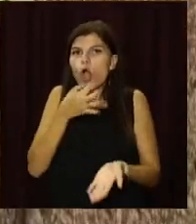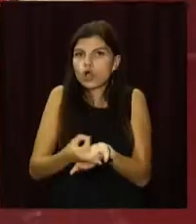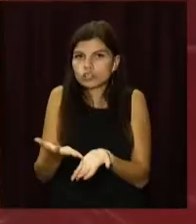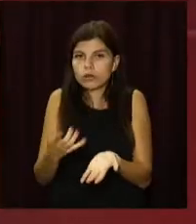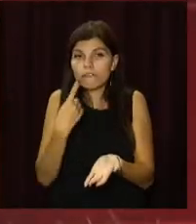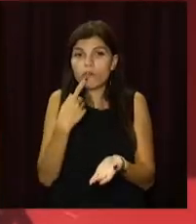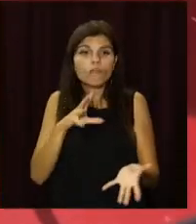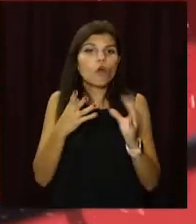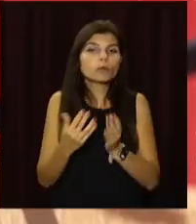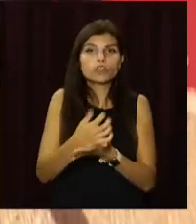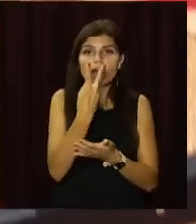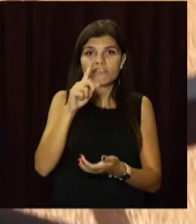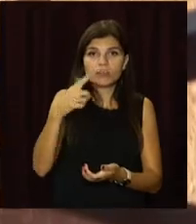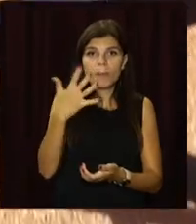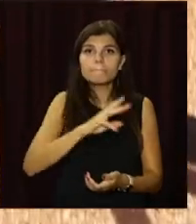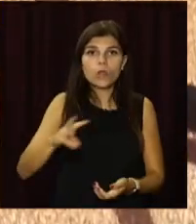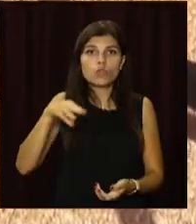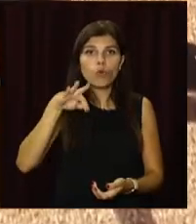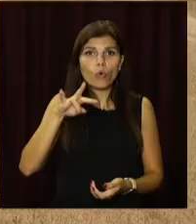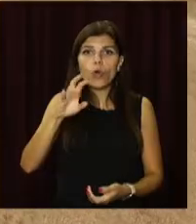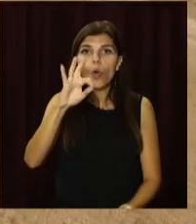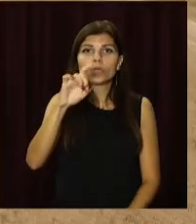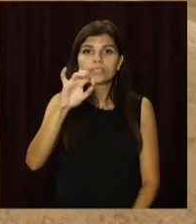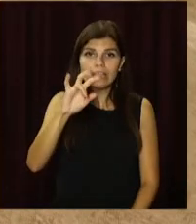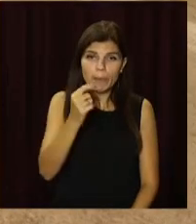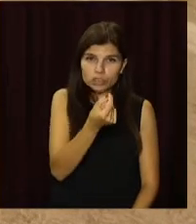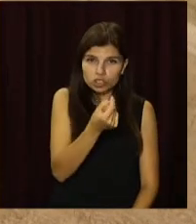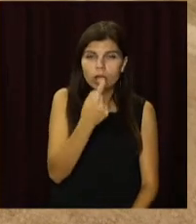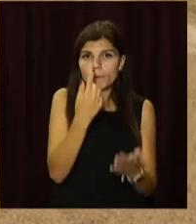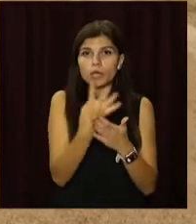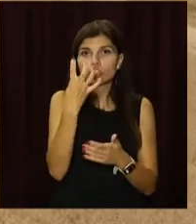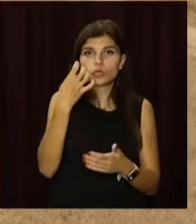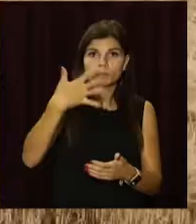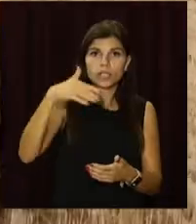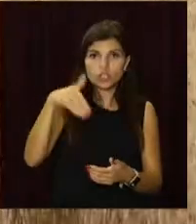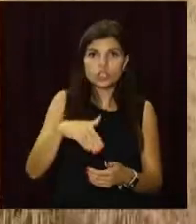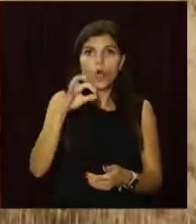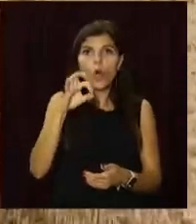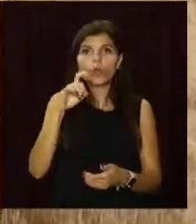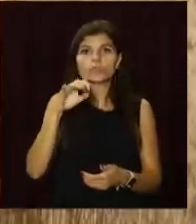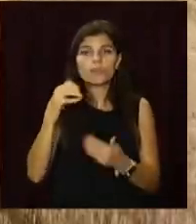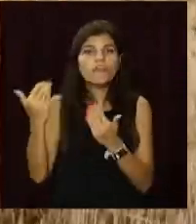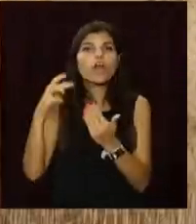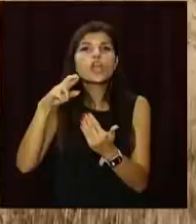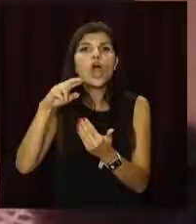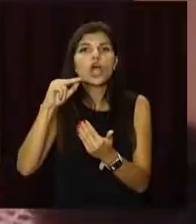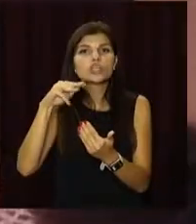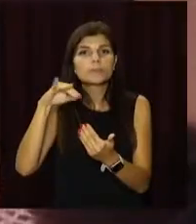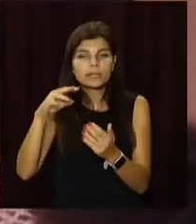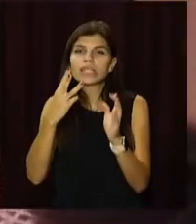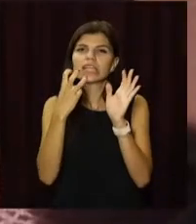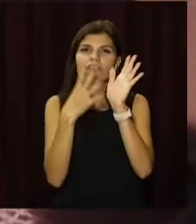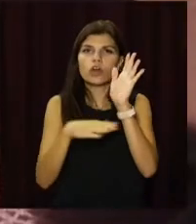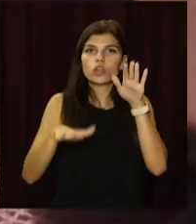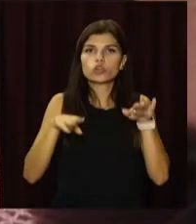в області зібрали 2,5 мільйона тонн озимої пшениці, понад 450 тисяч озимого ячменю, майже 390